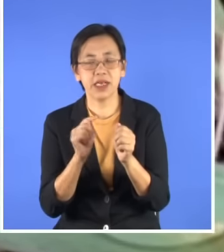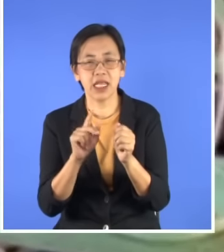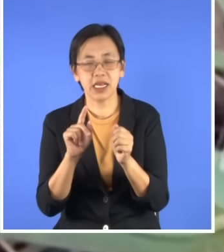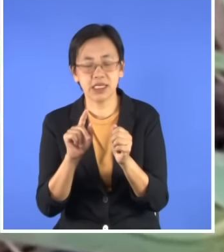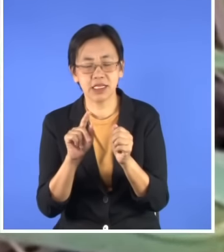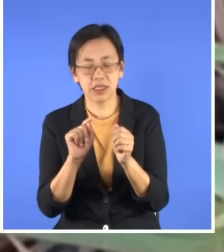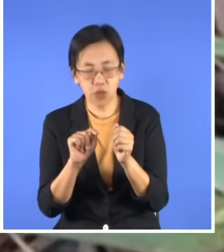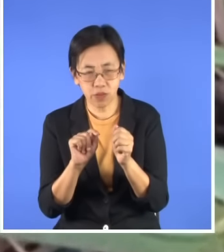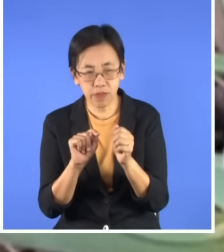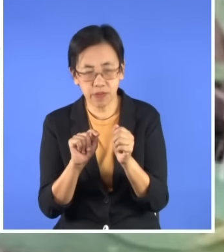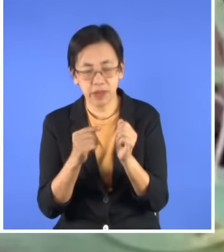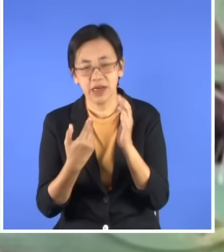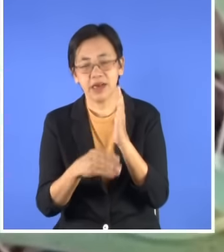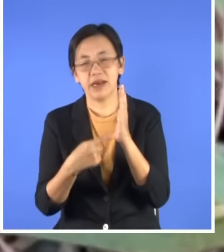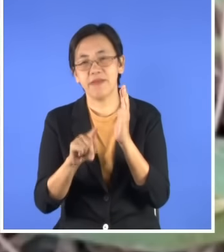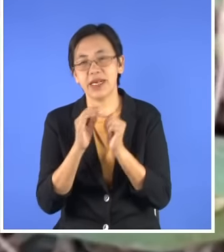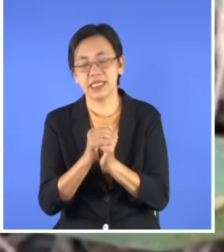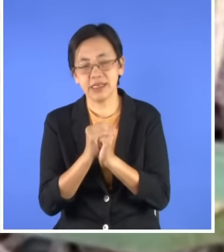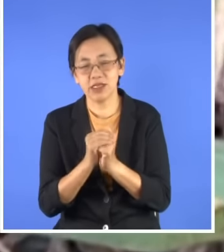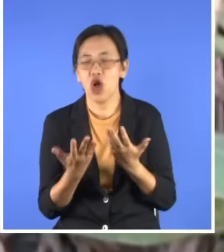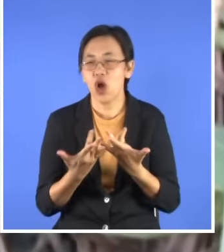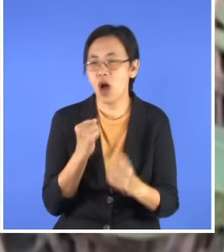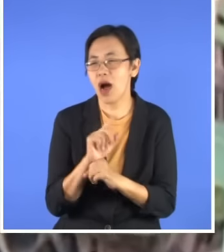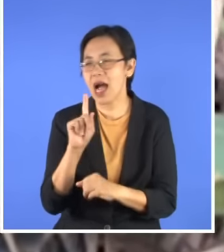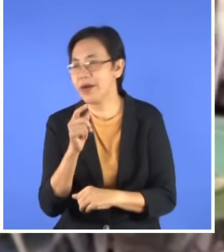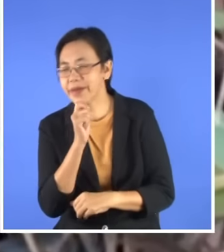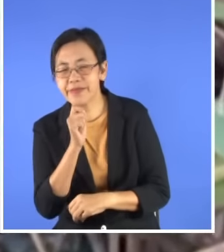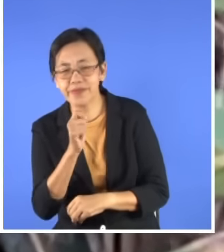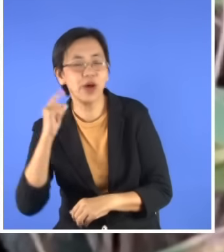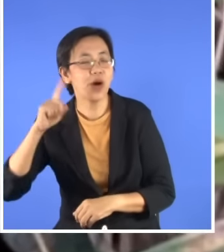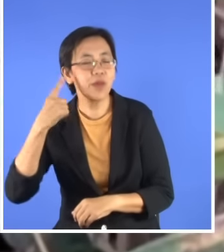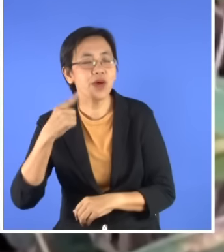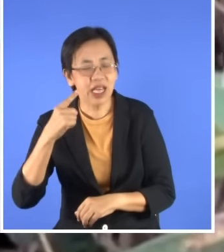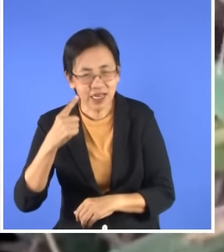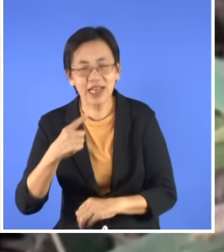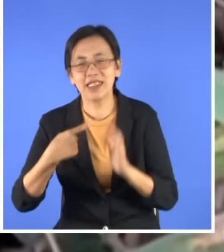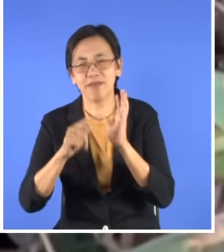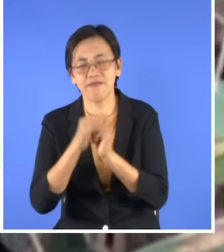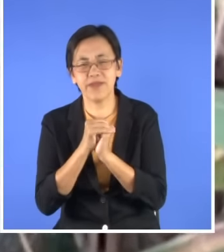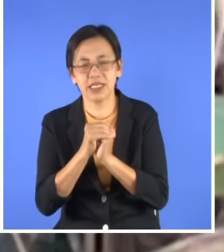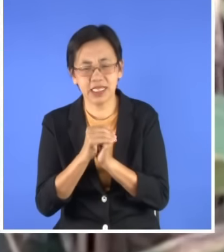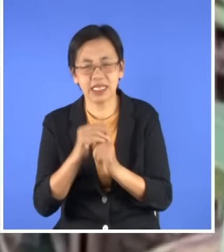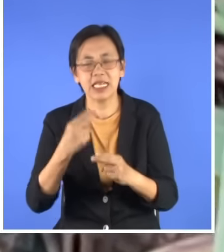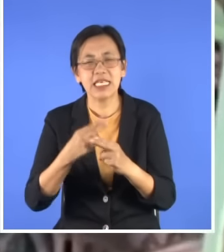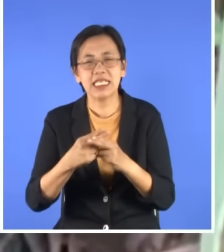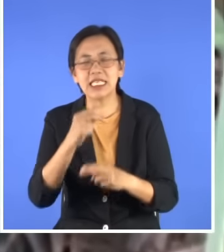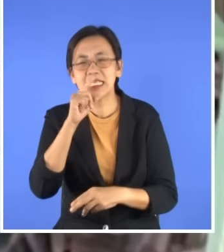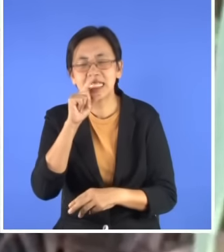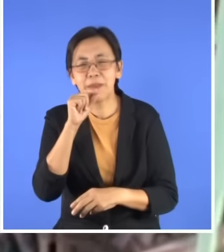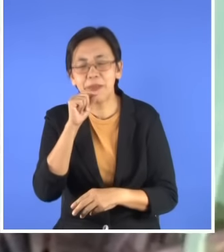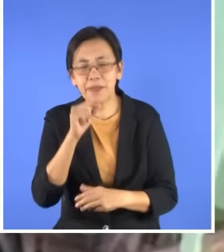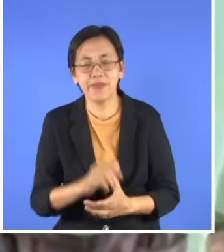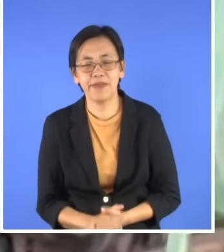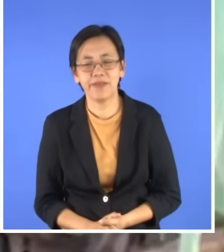ราจีนบุรีระหว่างที่รอทำข่าวอยู่ผู้สื่อข่าวสาวของเราประจำปราจีนบุรีน้องเจี๊ยบหรือคุณสุภัตราอาส